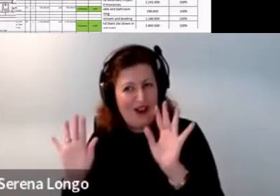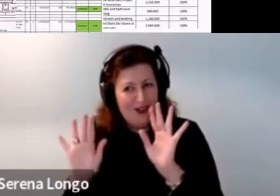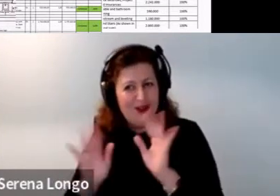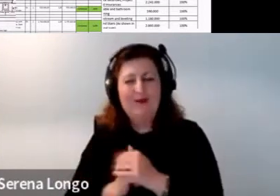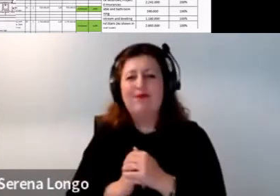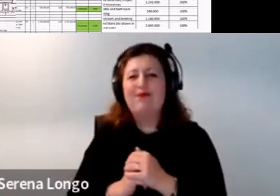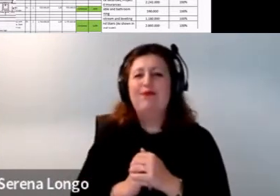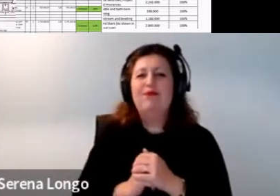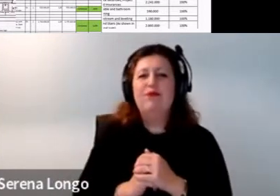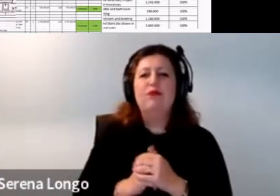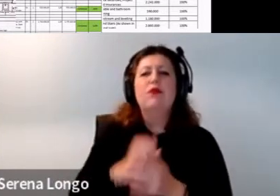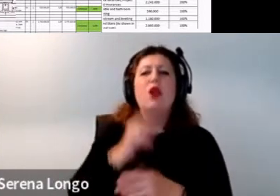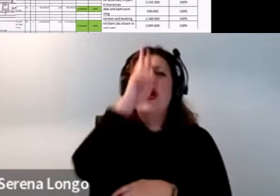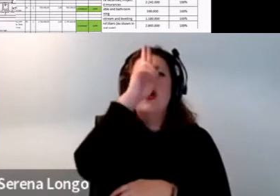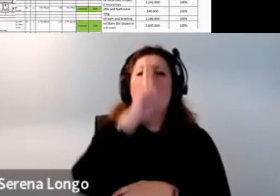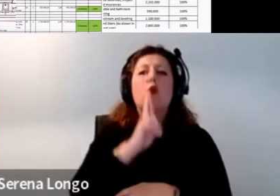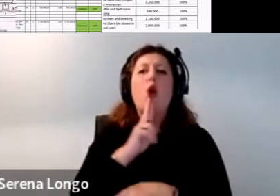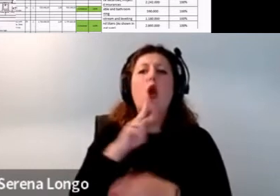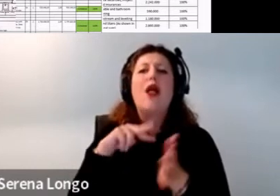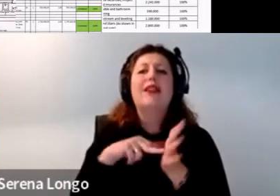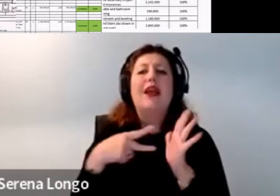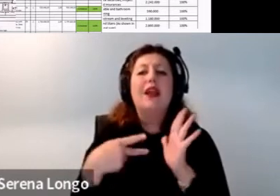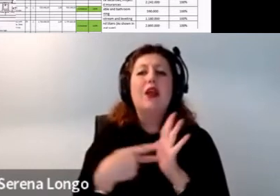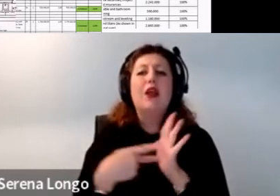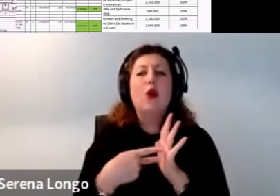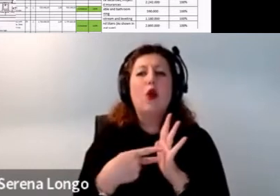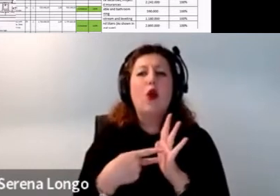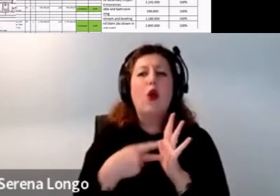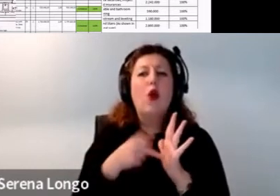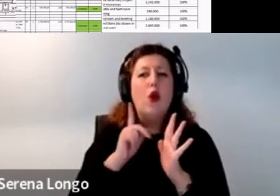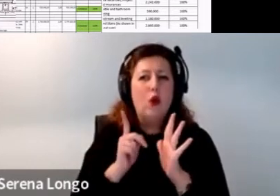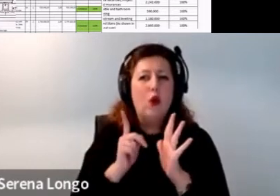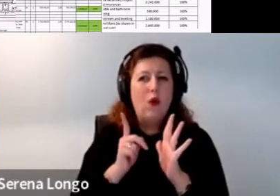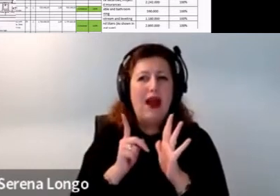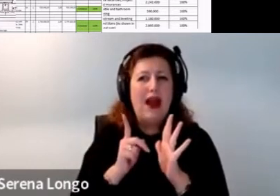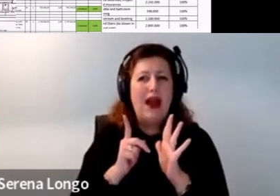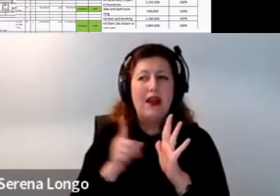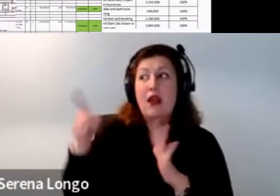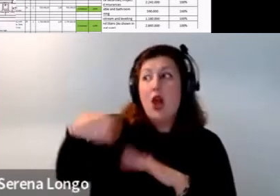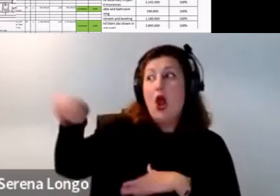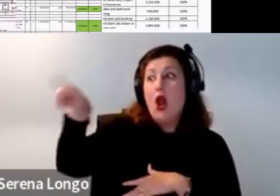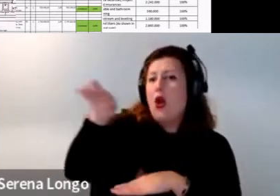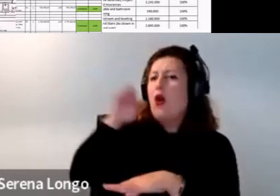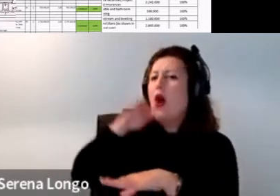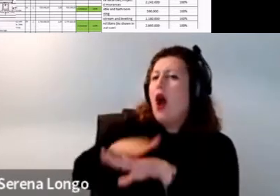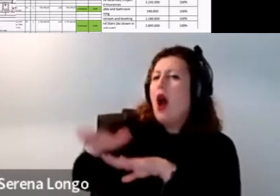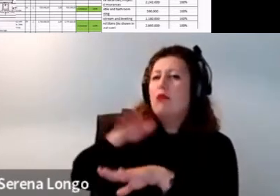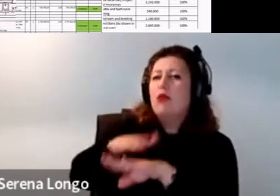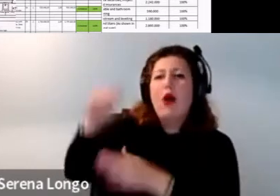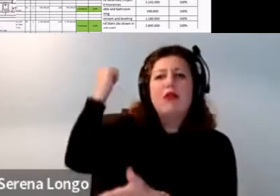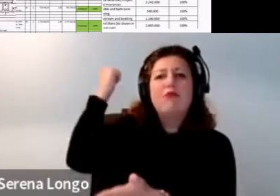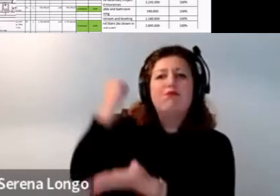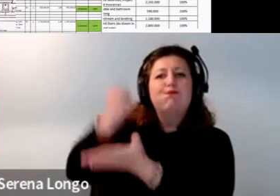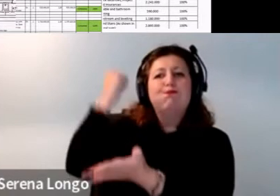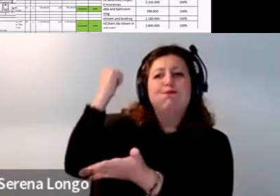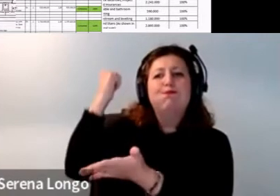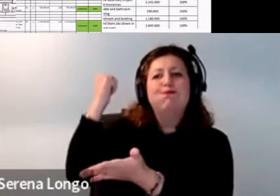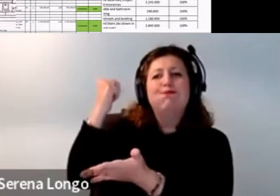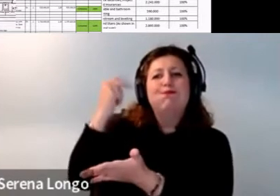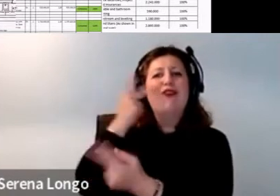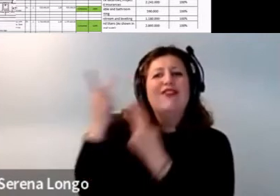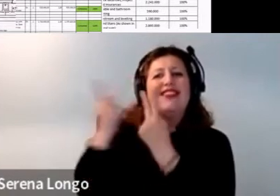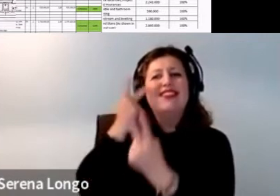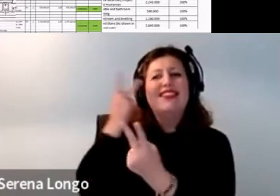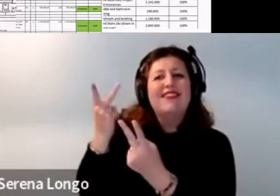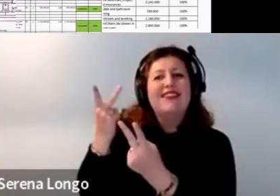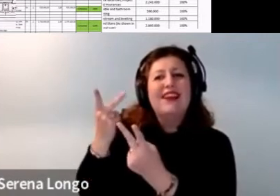Il ruolo fondamentale qui del tecnico è di non stravolgere quello a cui loro sono abituati. Non,